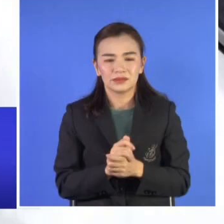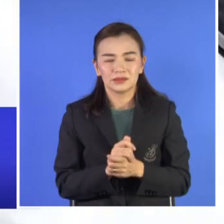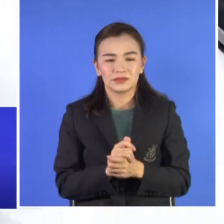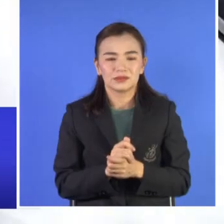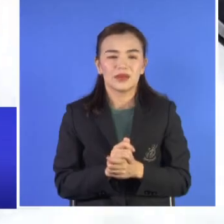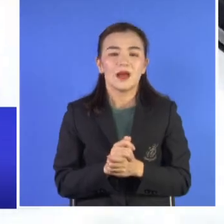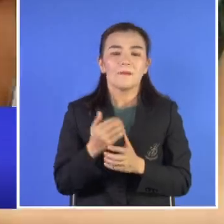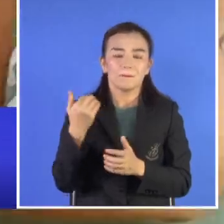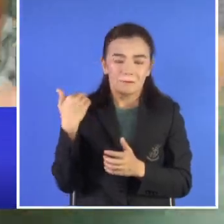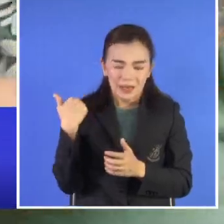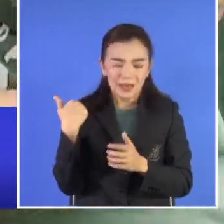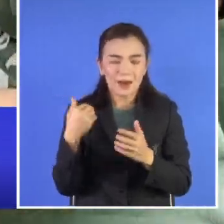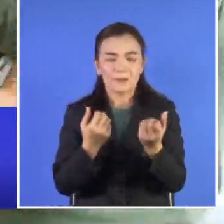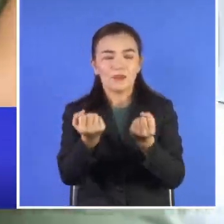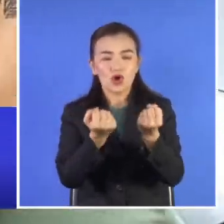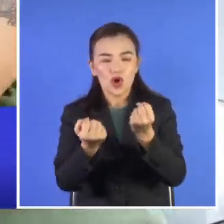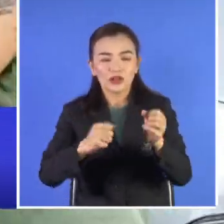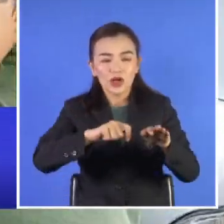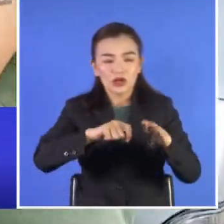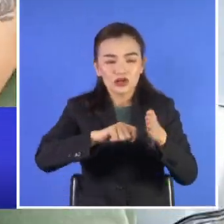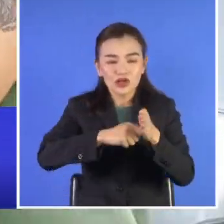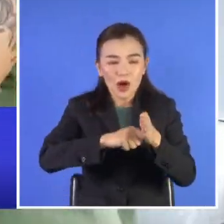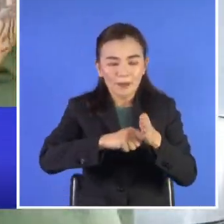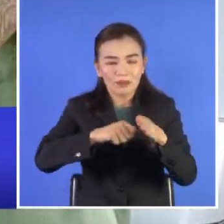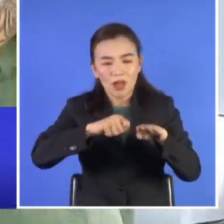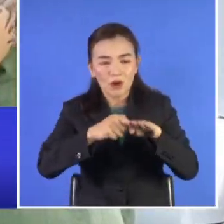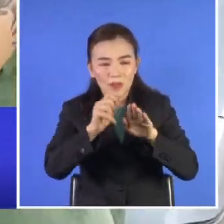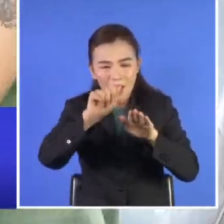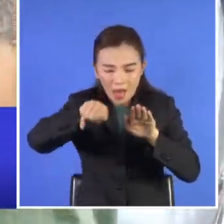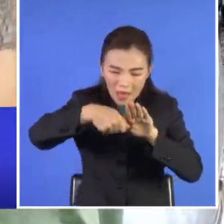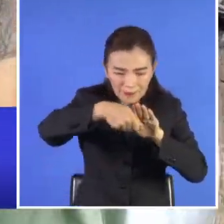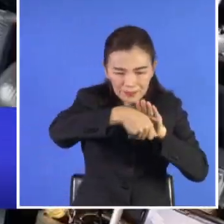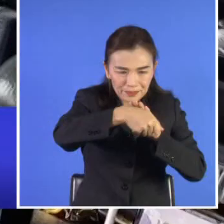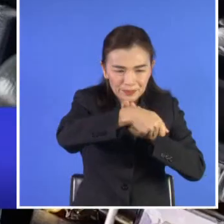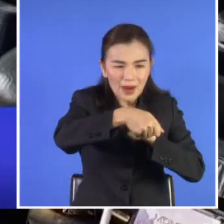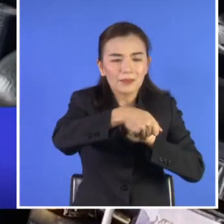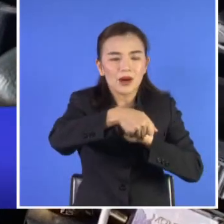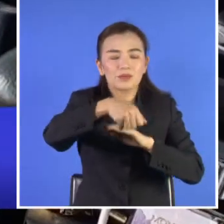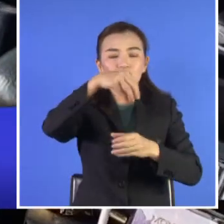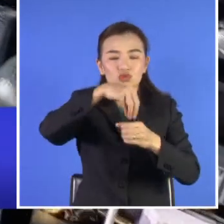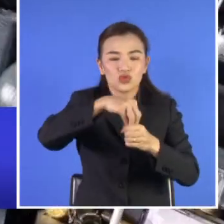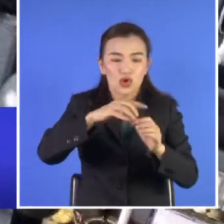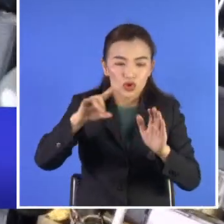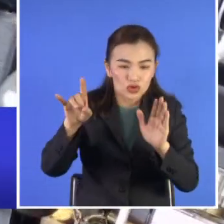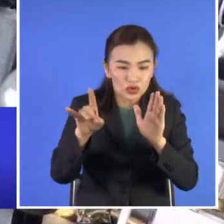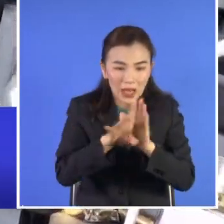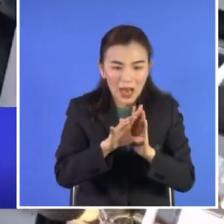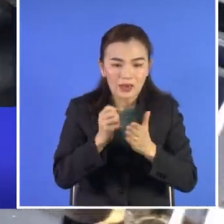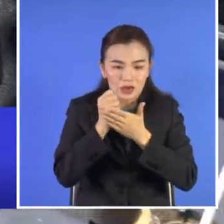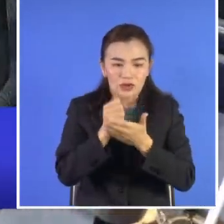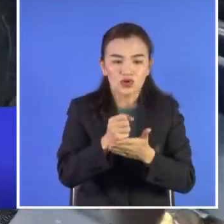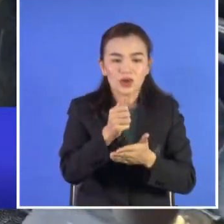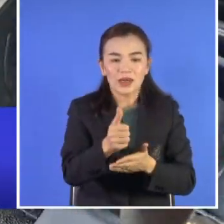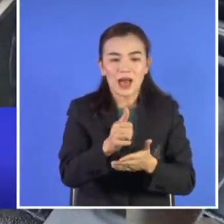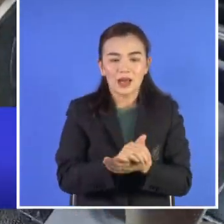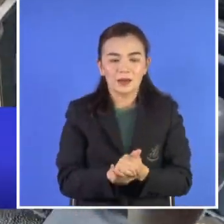เขาเป็นอู่เป็นอู่ซ่อมรถ ม าความที่มันตัวเล็กตัวน้อยหาที่หลบที่ซ่อนนะคะก็ไต่ไปเรื่อยอ่ะท้ายที่สุดแล้วนะคะเขาช่วยสำเร็จทีนี้เนี่ยอย่